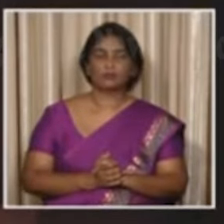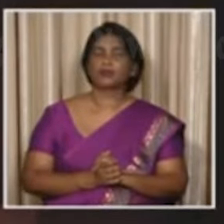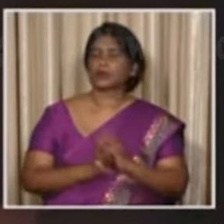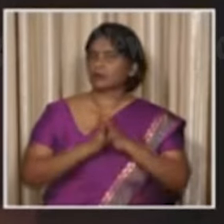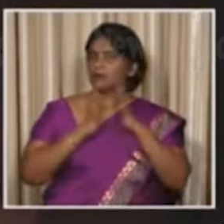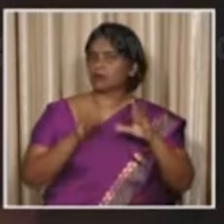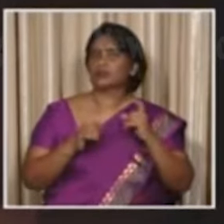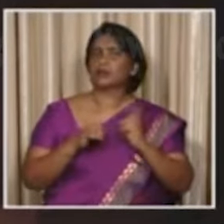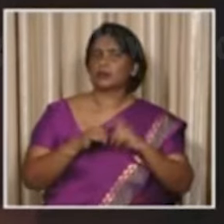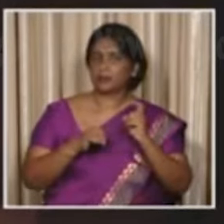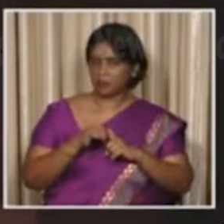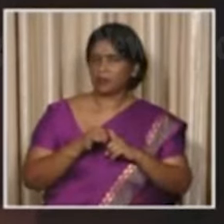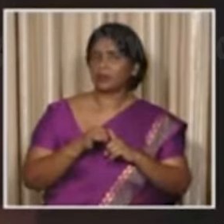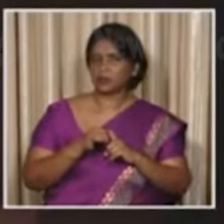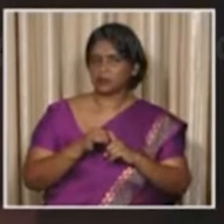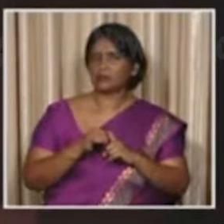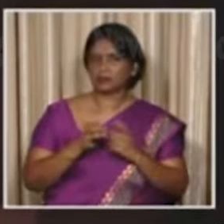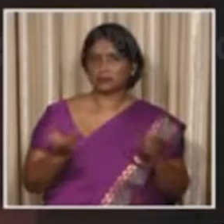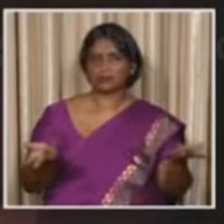බරපතල ප්‍රශ්නයක් මේ ආරක්ෂක ප්‍රශ්නය.